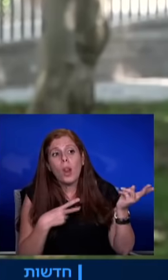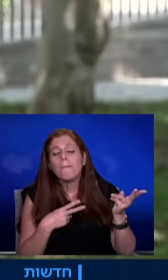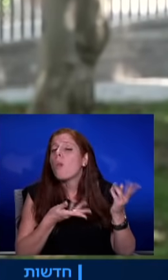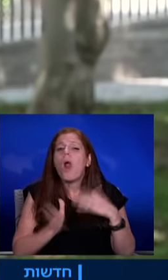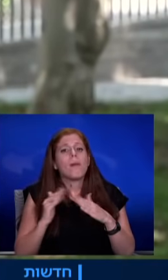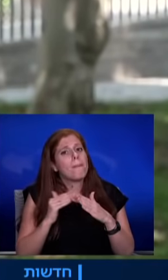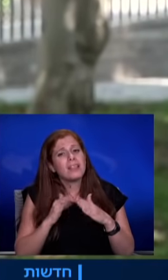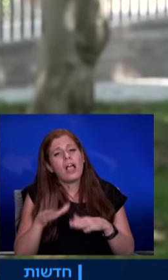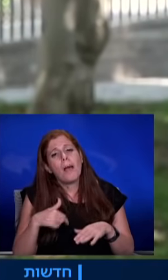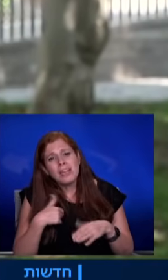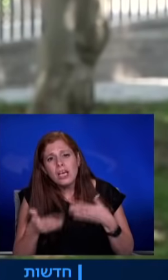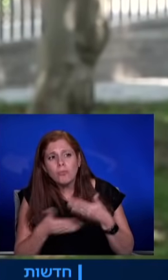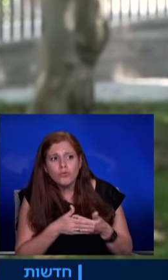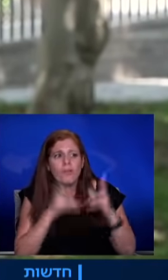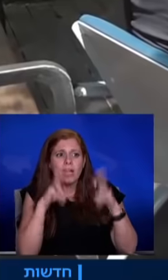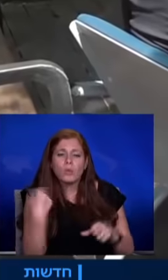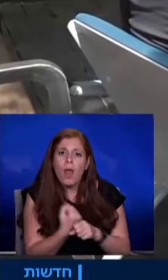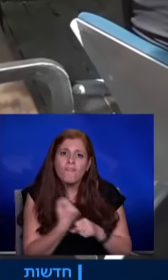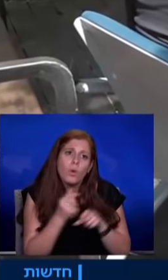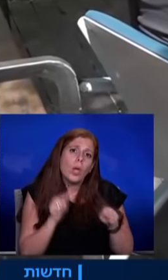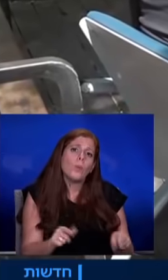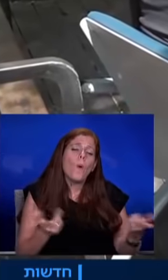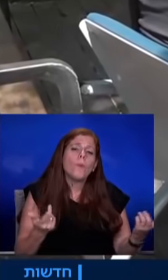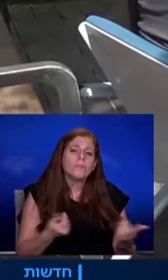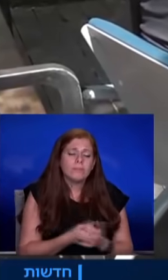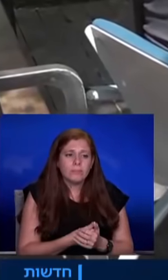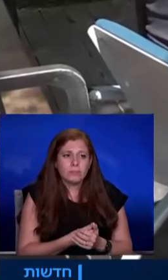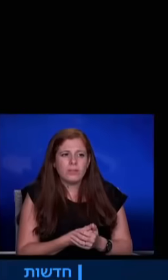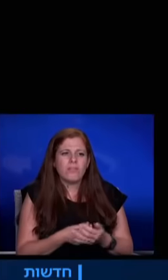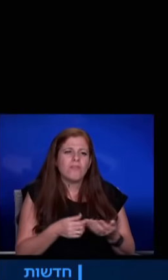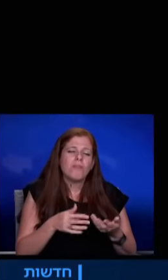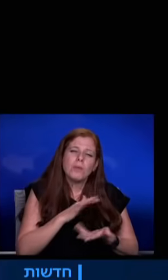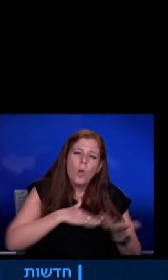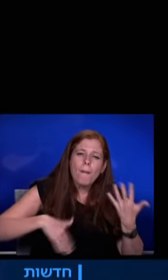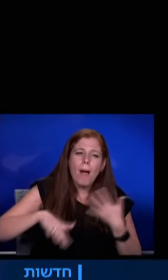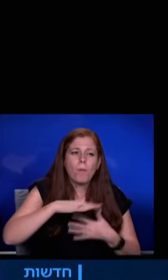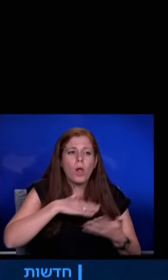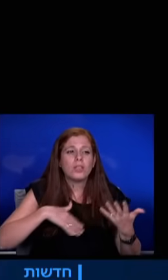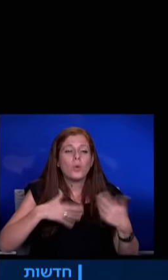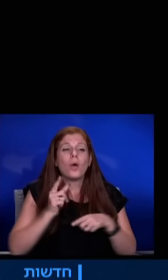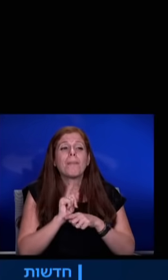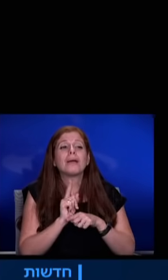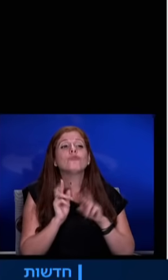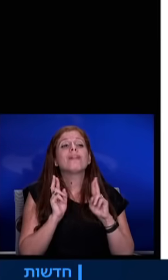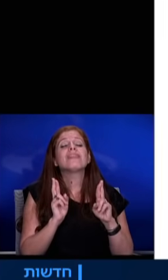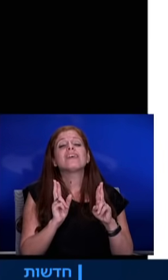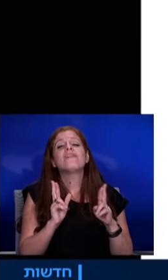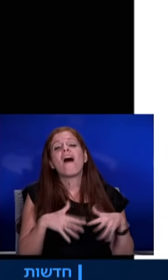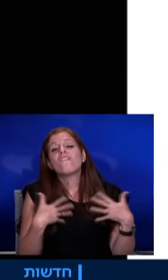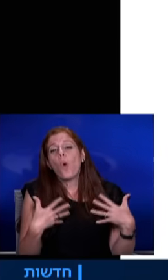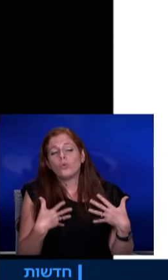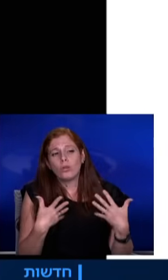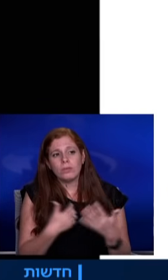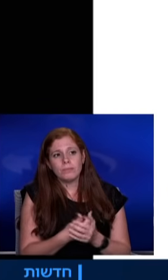גם אני, גם אשתי, עסקנו לעבוד והיינו פה. ובתוך המערבולת הזו, היו גם רגעים של תקווה ושל אושר.